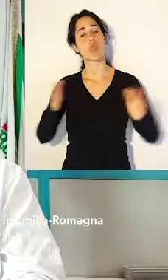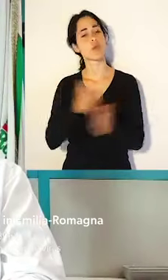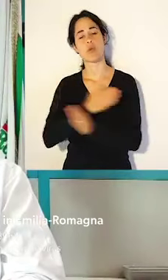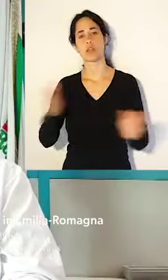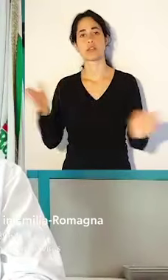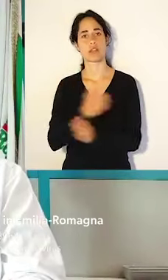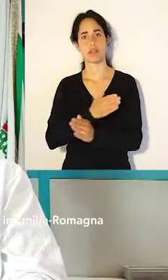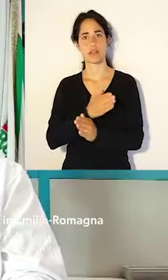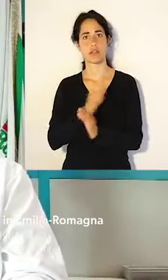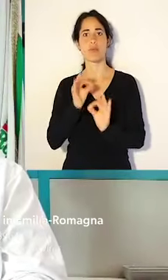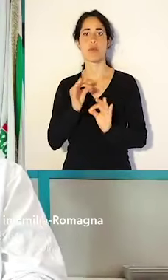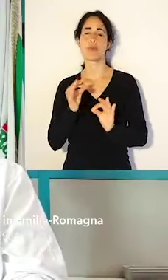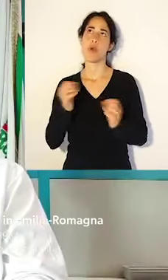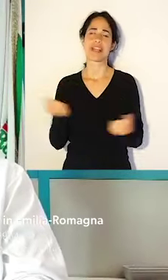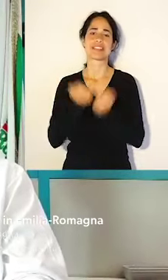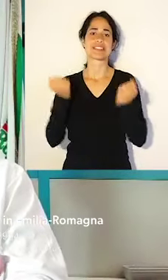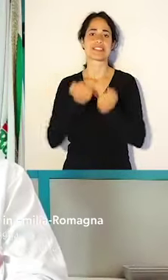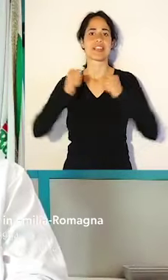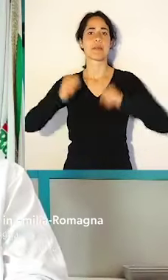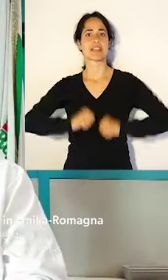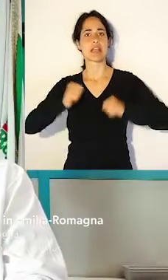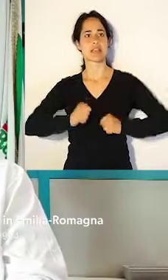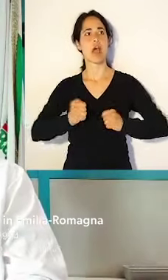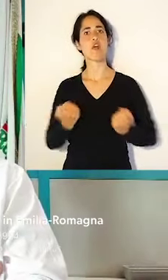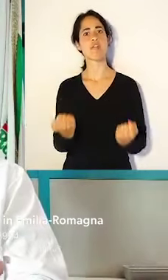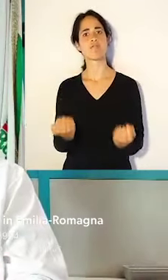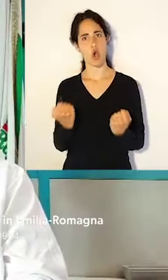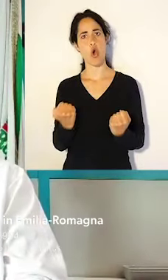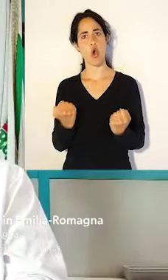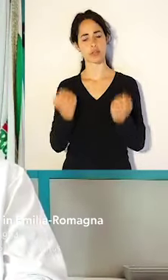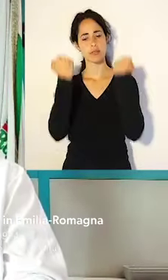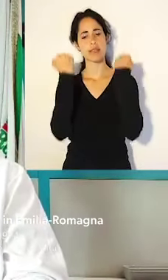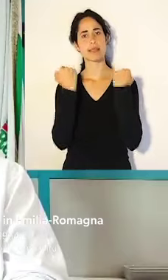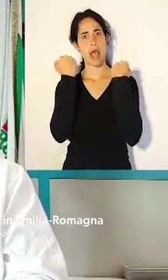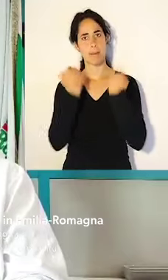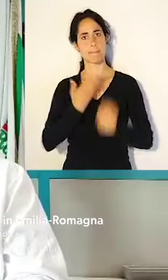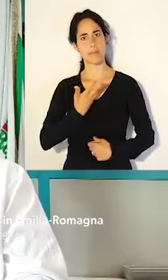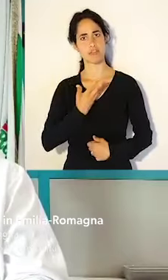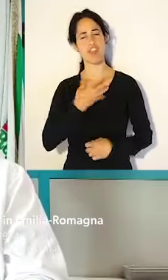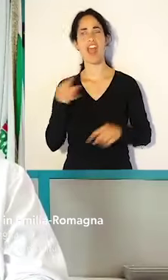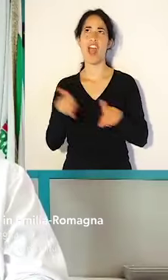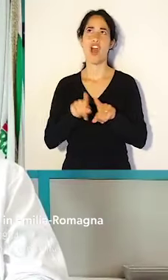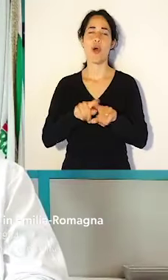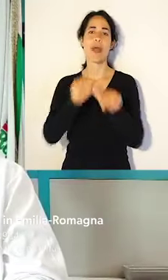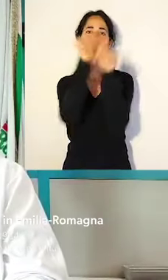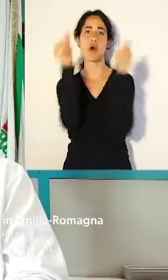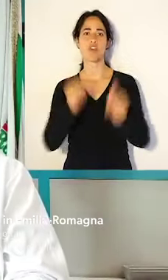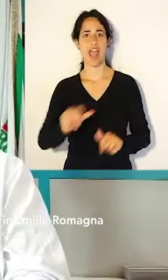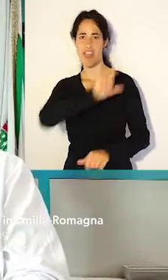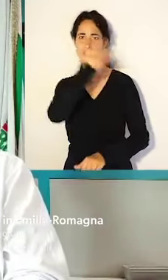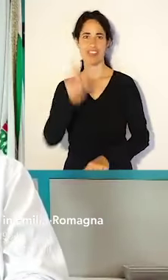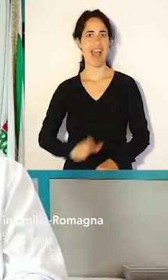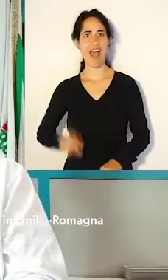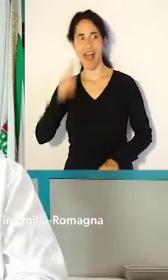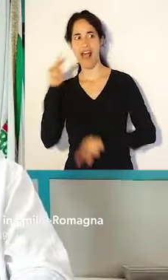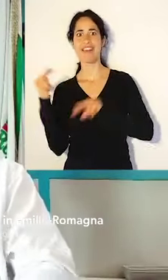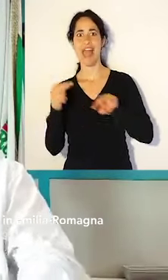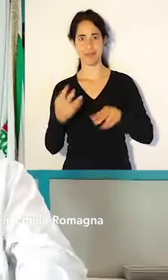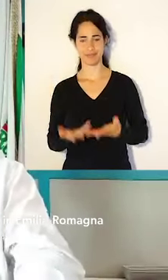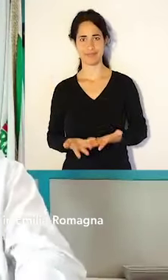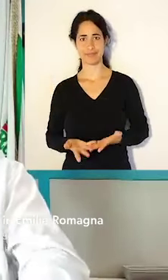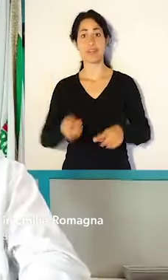sistema sanitario che ha retto e che continua ad essere un esempio per l'Italia. E poi